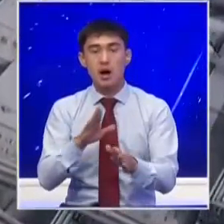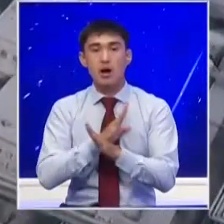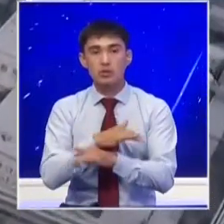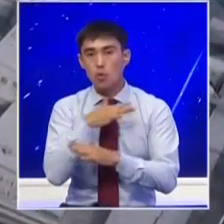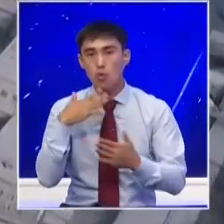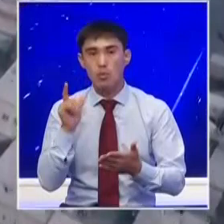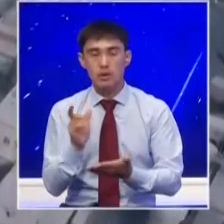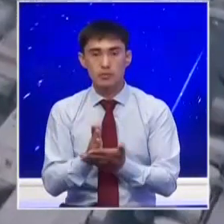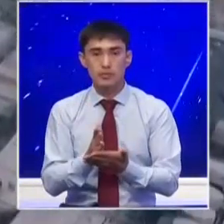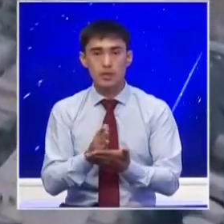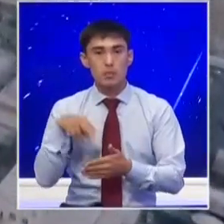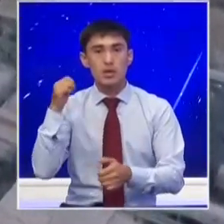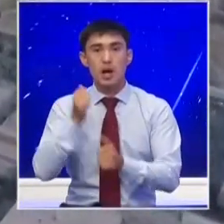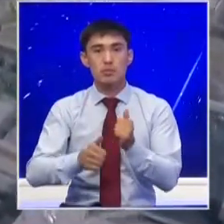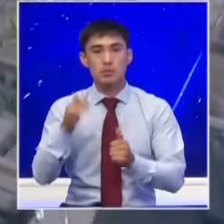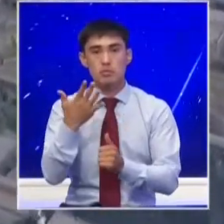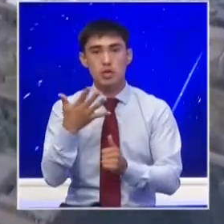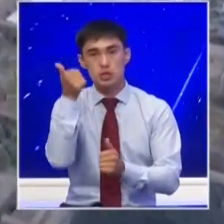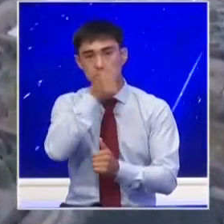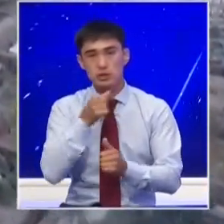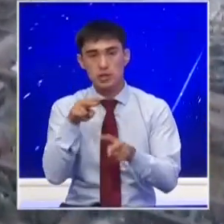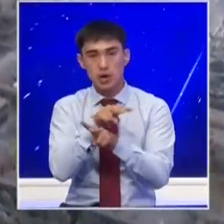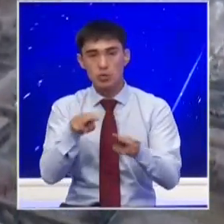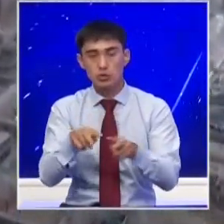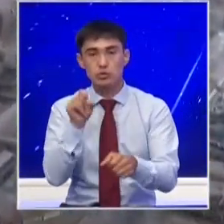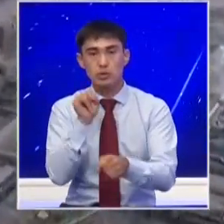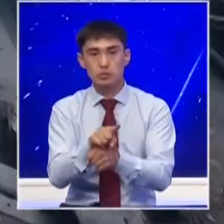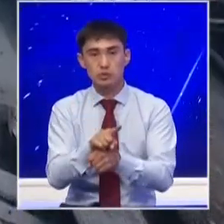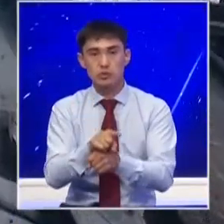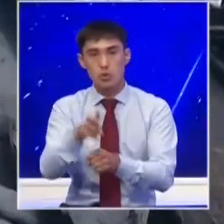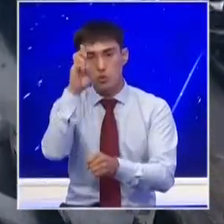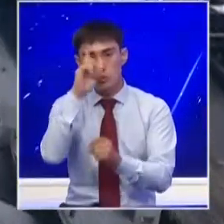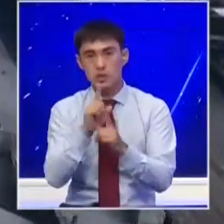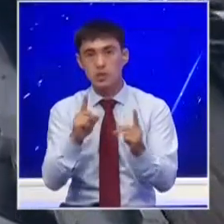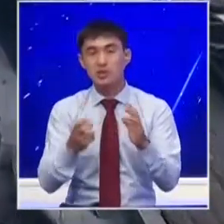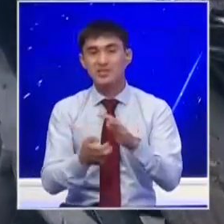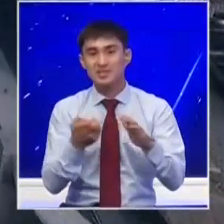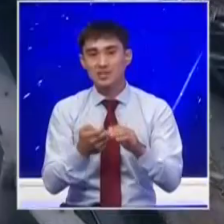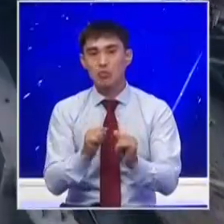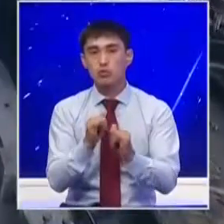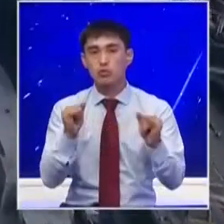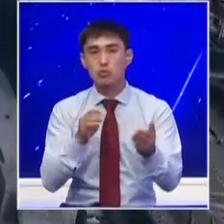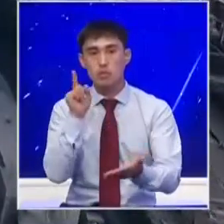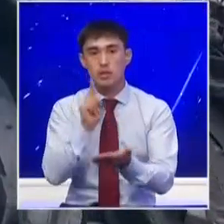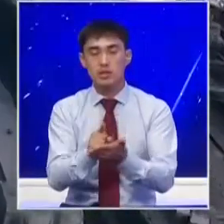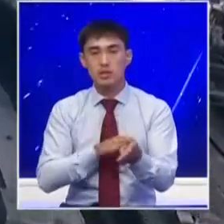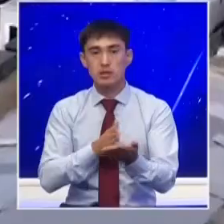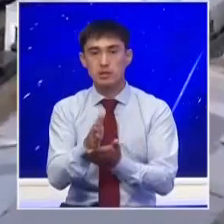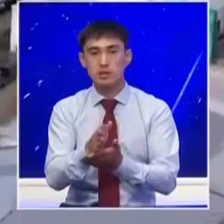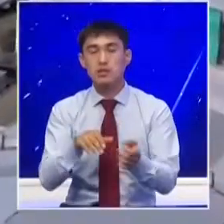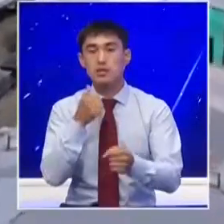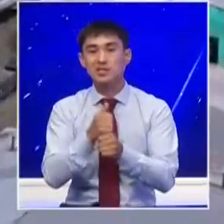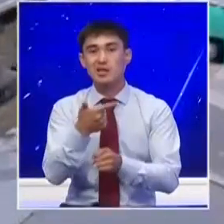көп. Президент әр 5 жыл сайын аудит жасауды тапсырды. Үкімет кен өндіру саласын дамытуға міндеттелді.